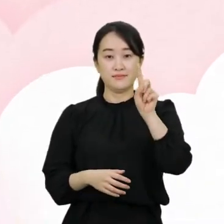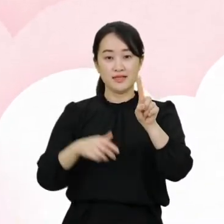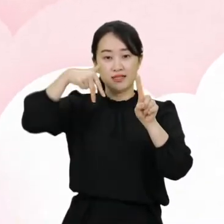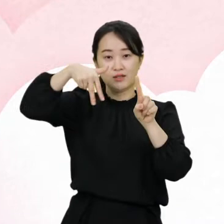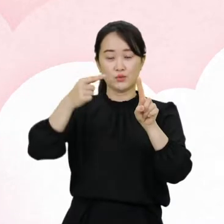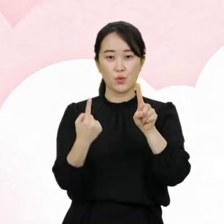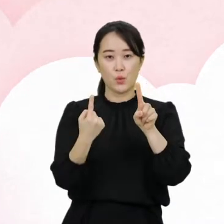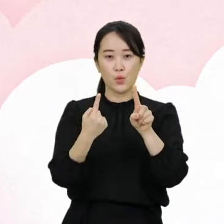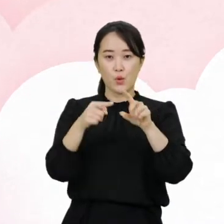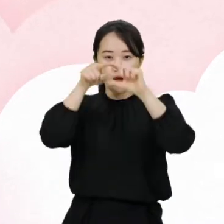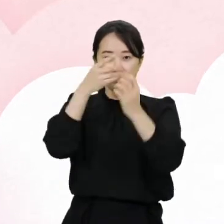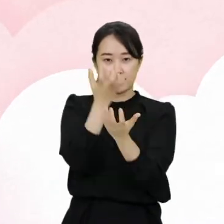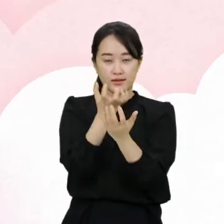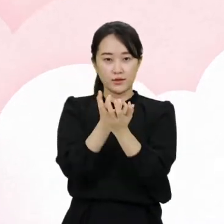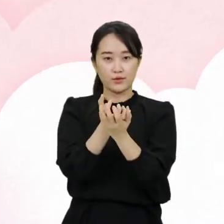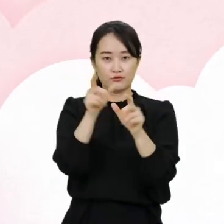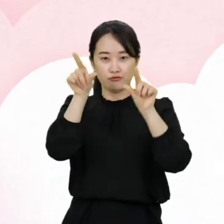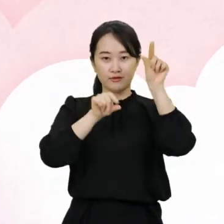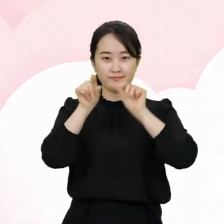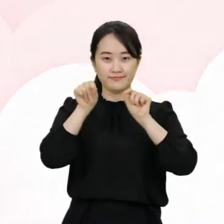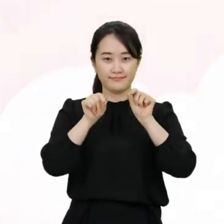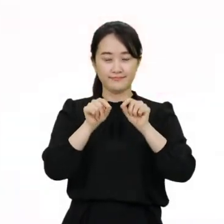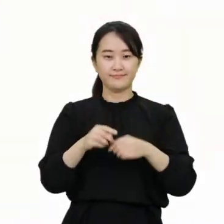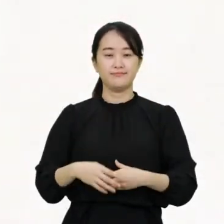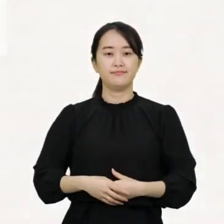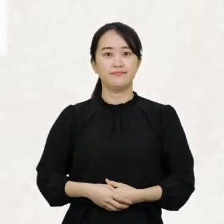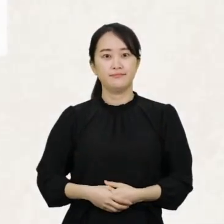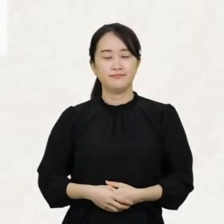제31조 통계와 자료 수집.